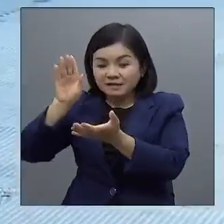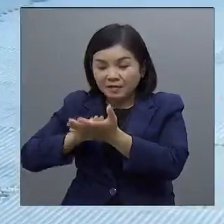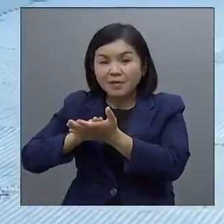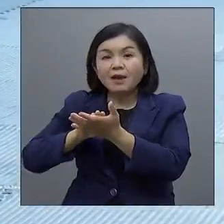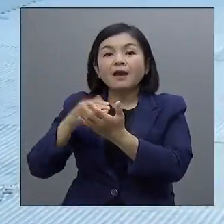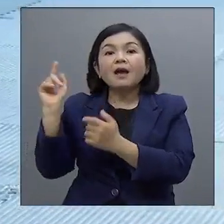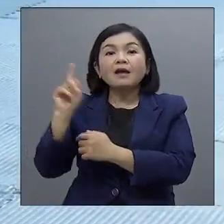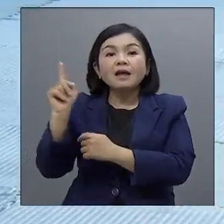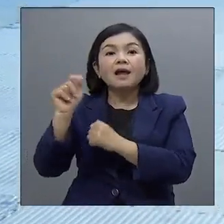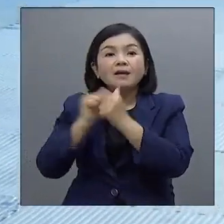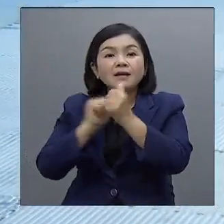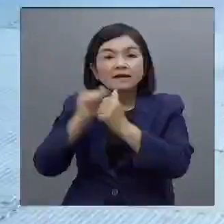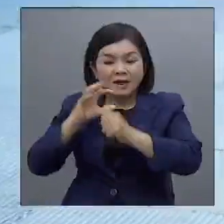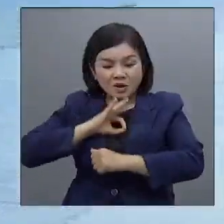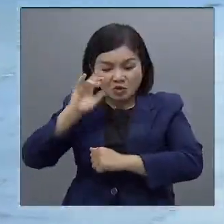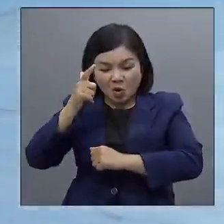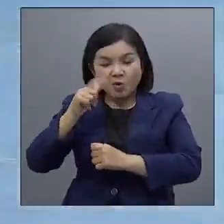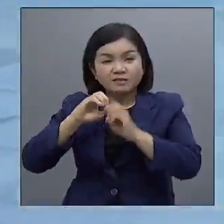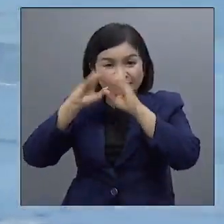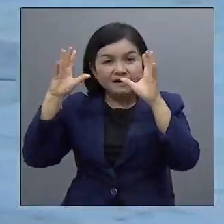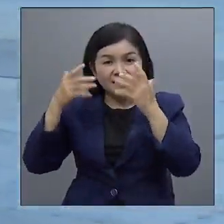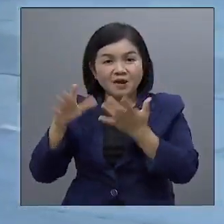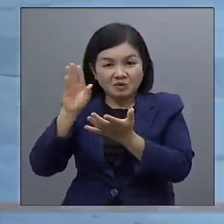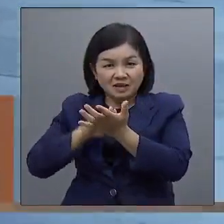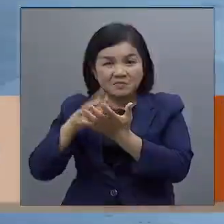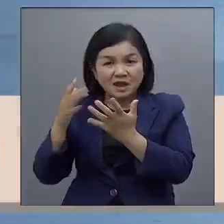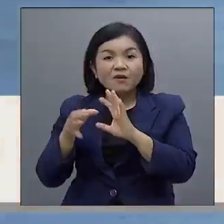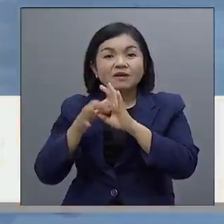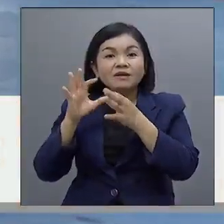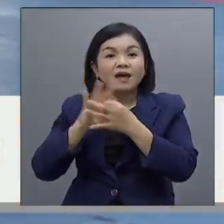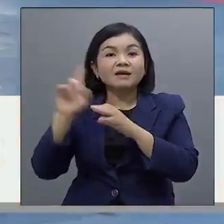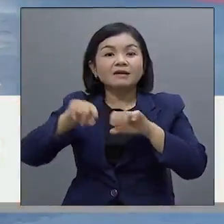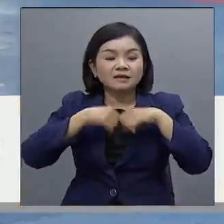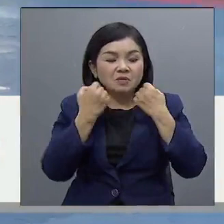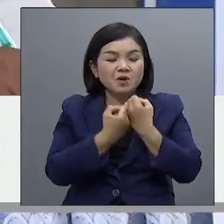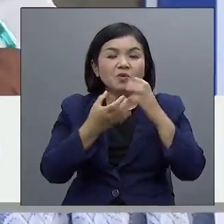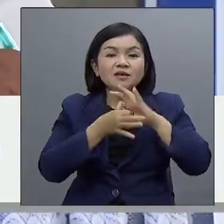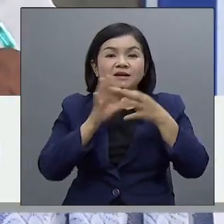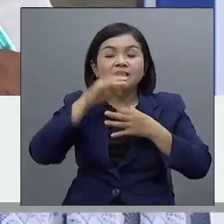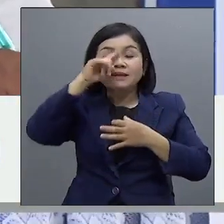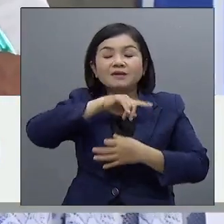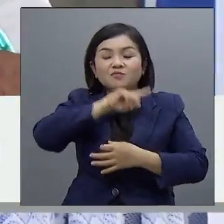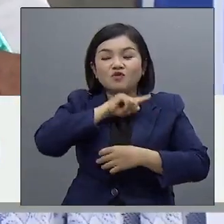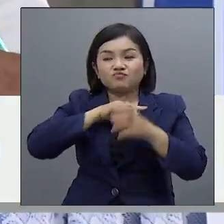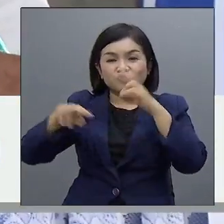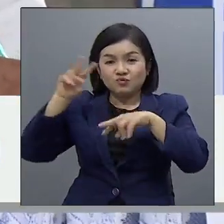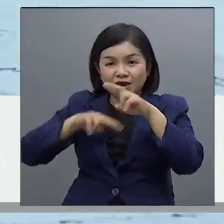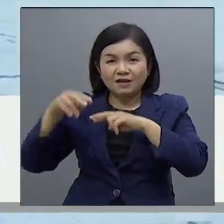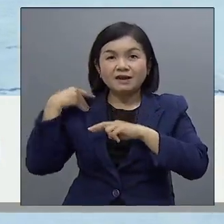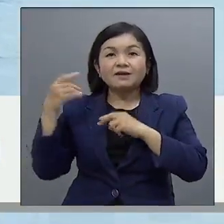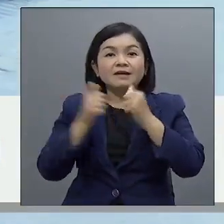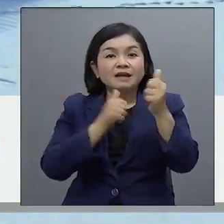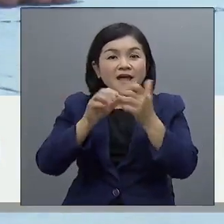ในกีฬาที่มีการชิงชัยเหรียญทองอย่างเป็นทางการครั้งแรกภายใต้การดูแลของสมาคมกีฬาไทยแห่งประเทศไทยครับและได้มีการแข่งคั